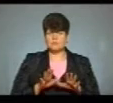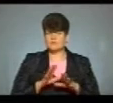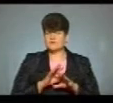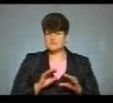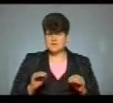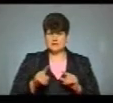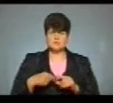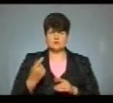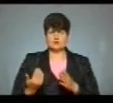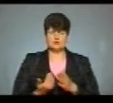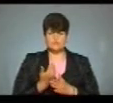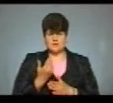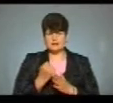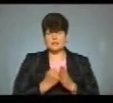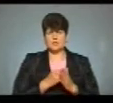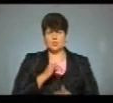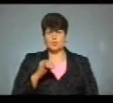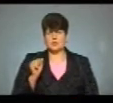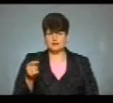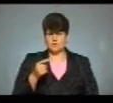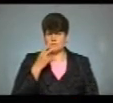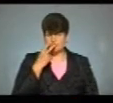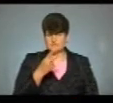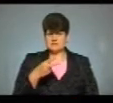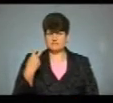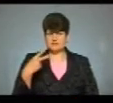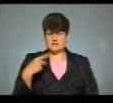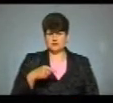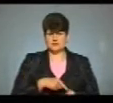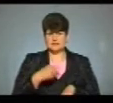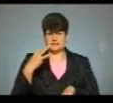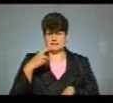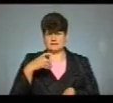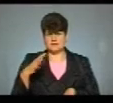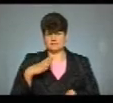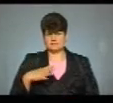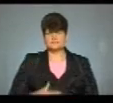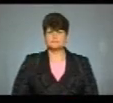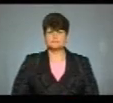все. Наступний випуск новин на телеканалі ЮА Тернопіль. Дивіться о 20:30. Дочекайтеся.